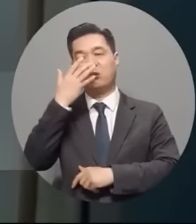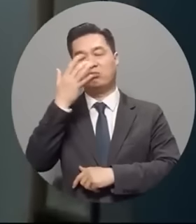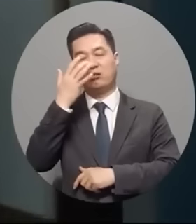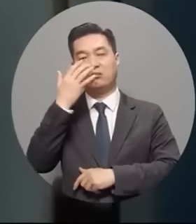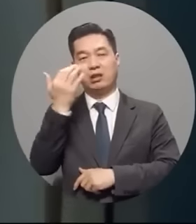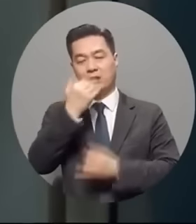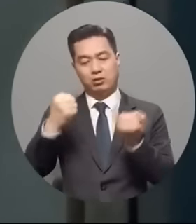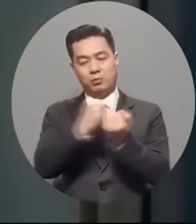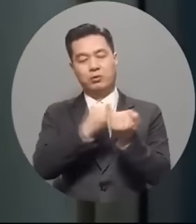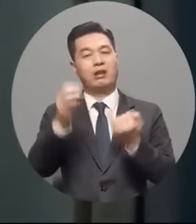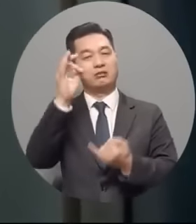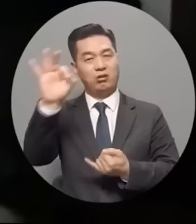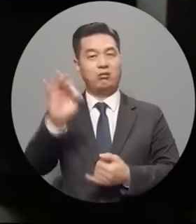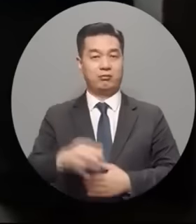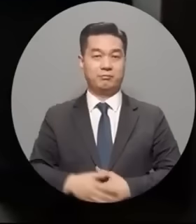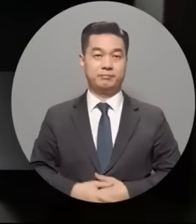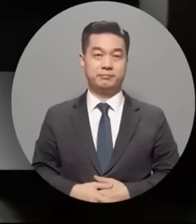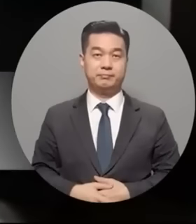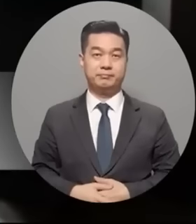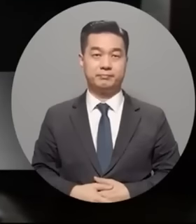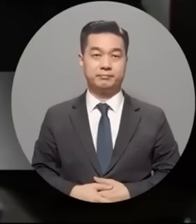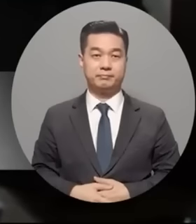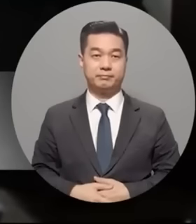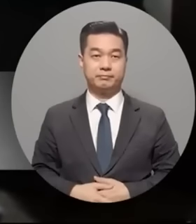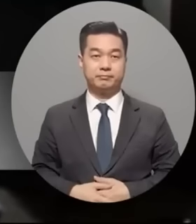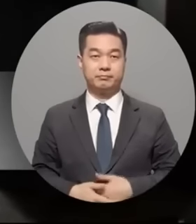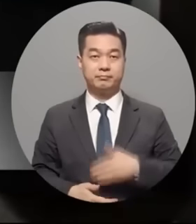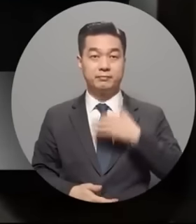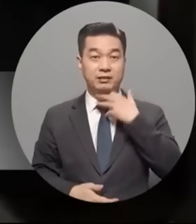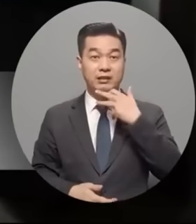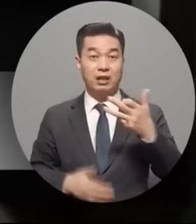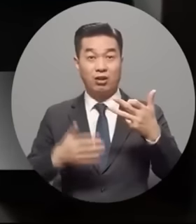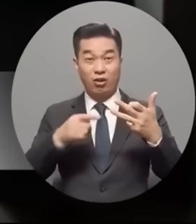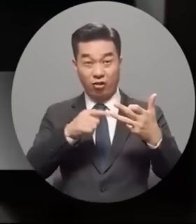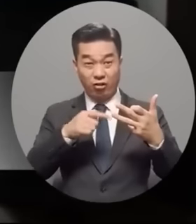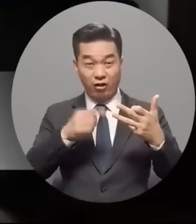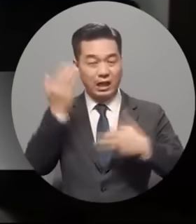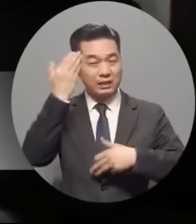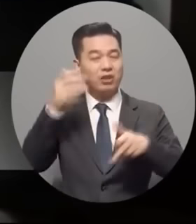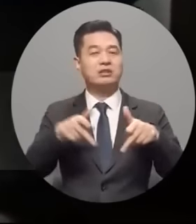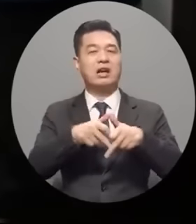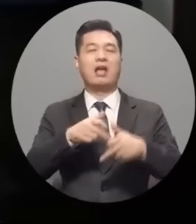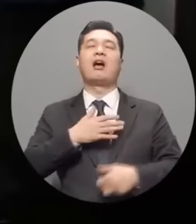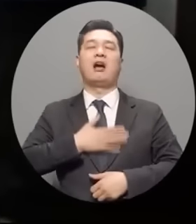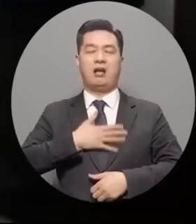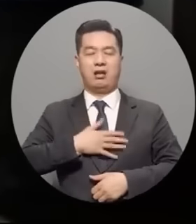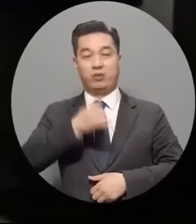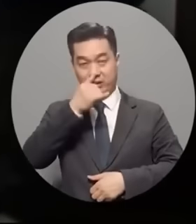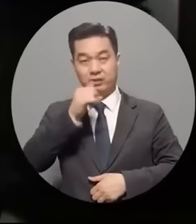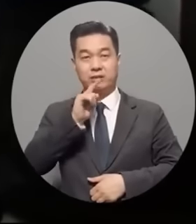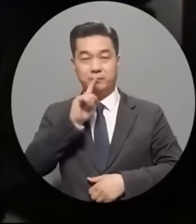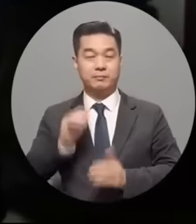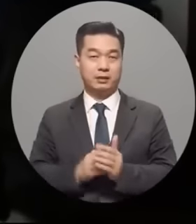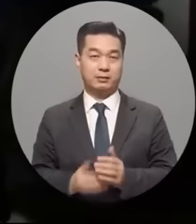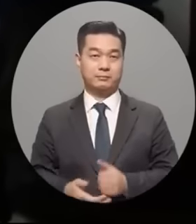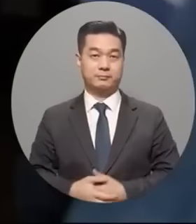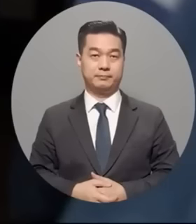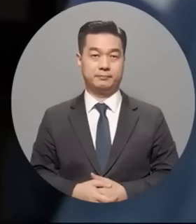성폭행 혐의를 인정했습니다. 미성년자이고 지적장애를 앓고 있는 사실도 알고 있었다고